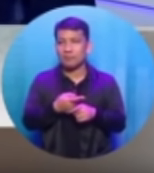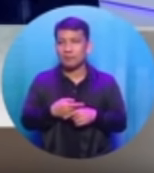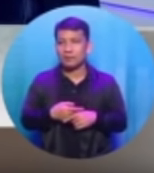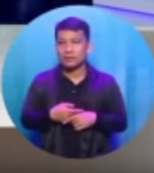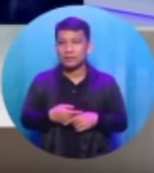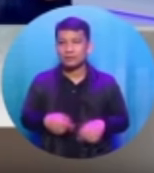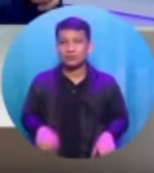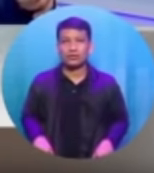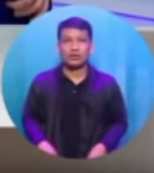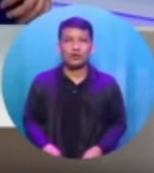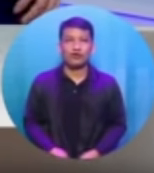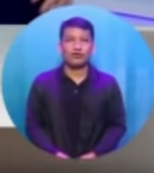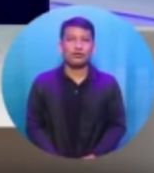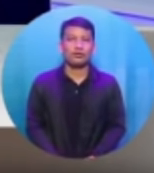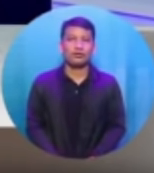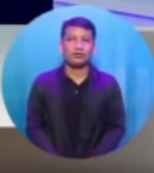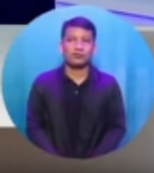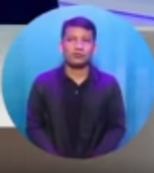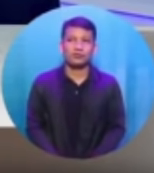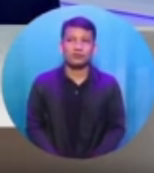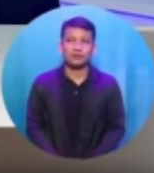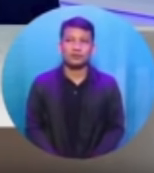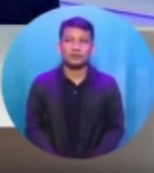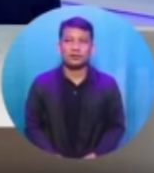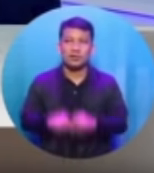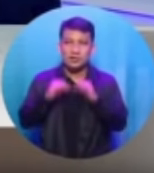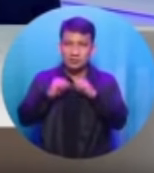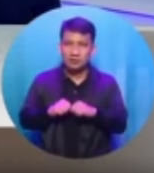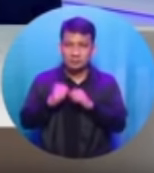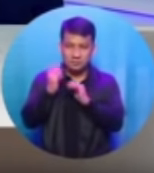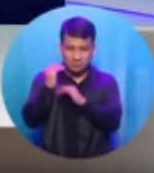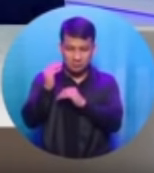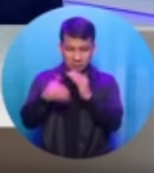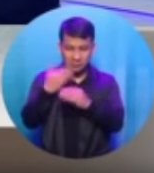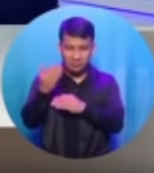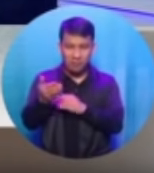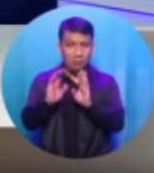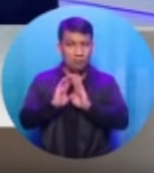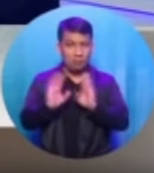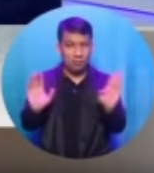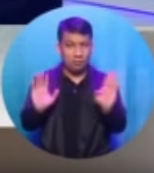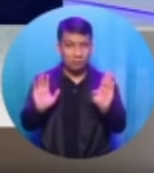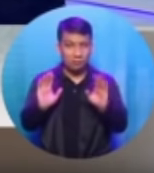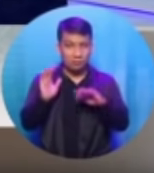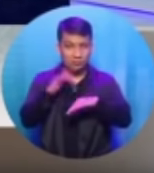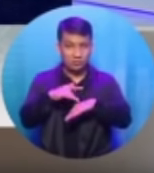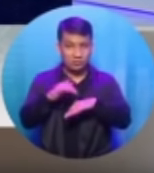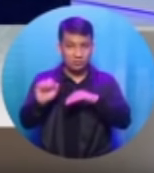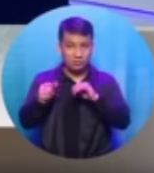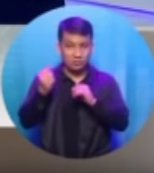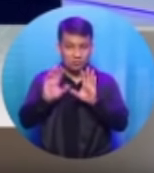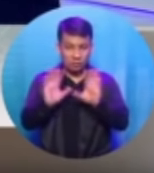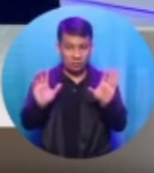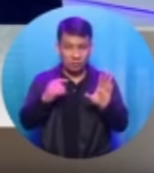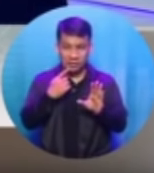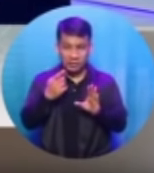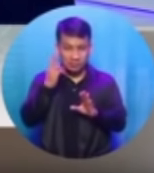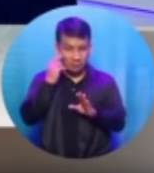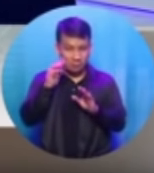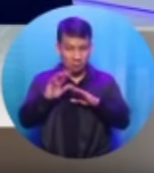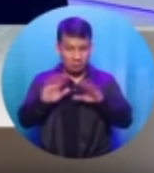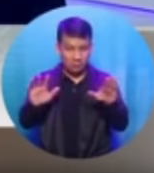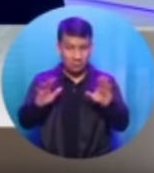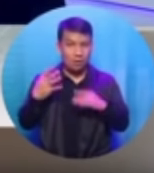Okay, sige. Okay, mahaba na sabi niyo. Sige, ma'am. Kung gano'n, ma'am, asahan namin, wag ho muna kayong gumalaw. Status ko, wala pong galawan